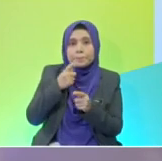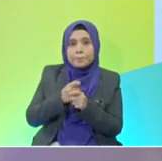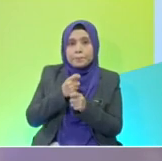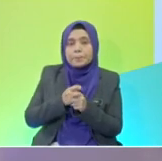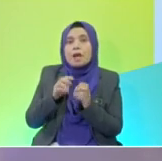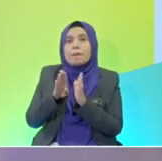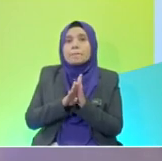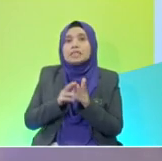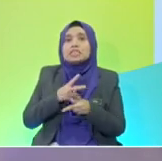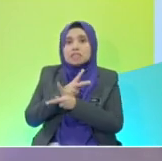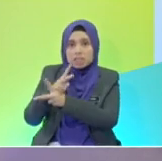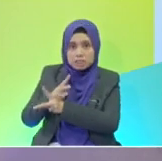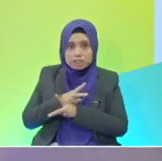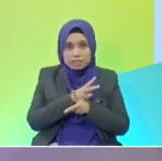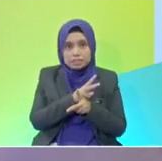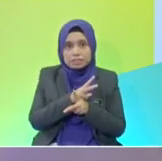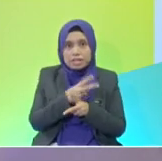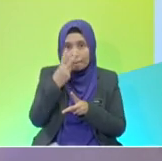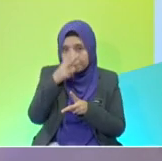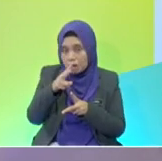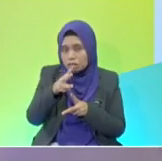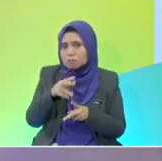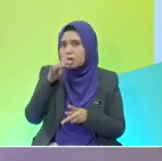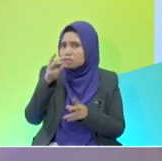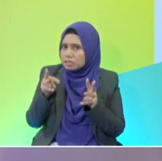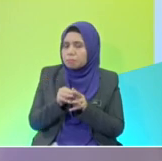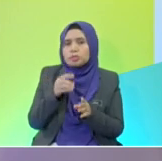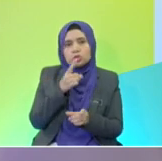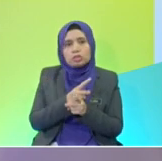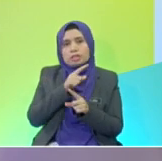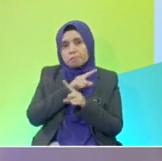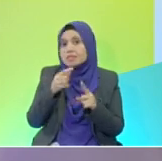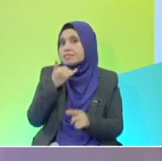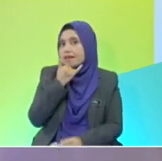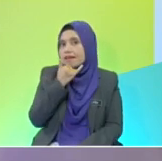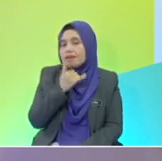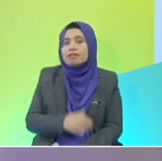dengan pernyataan yang nampak seakan benang tapi sebenarnya salah